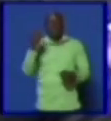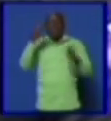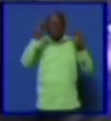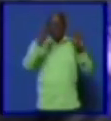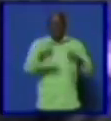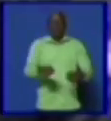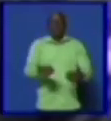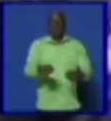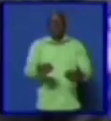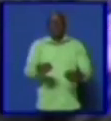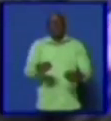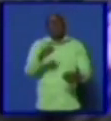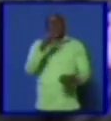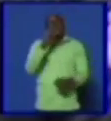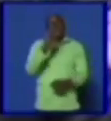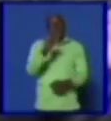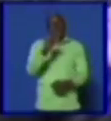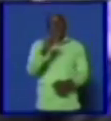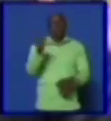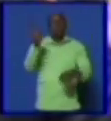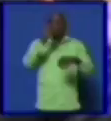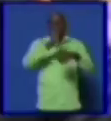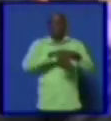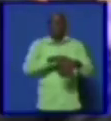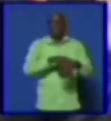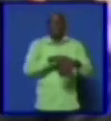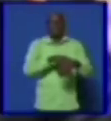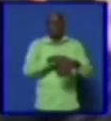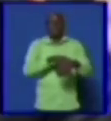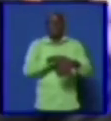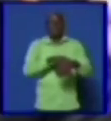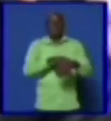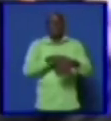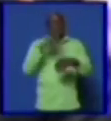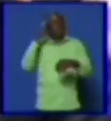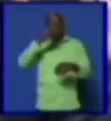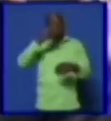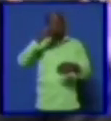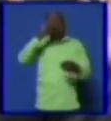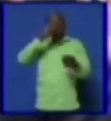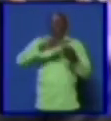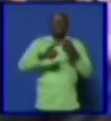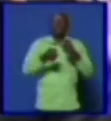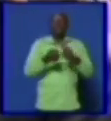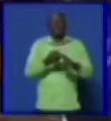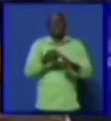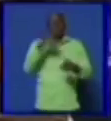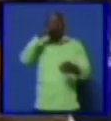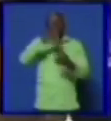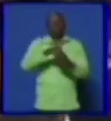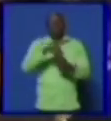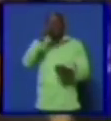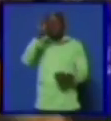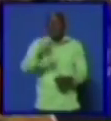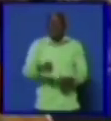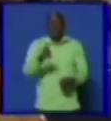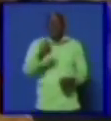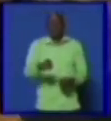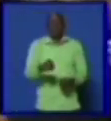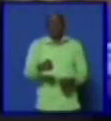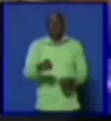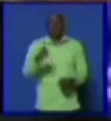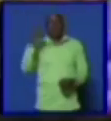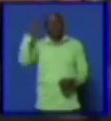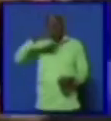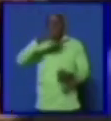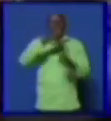pouvoir, un temps soit peu, mettre nos compatriotes ici à New York dans les conditions optimales. Aubaine